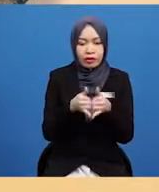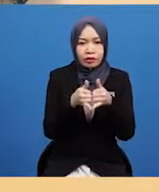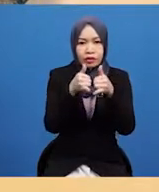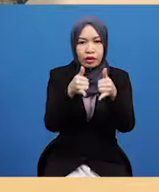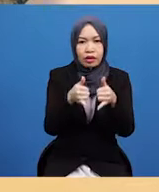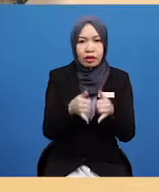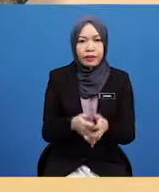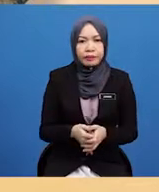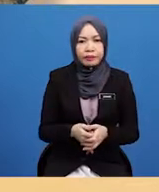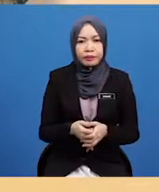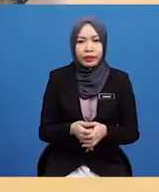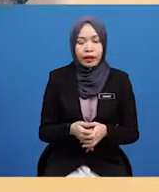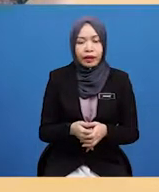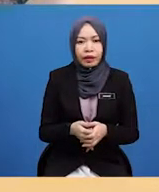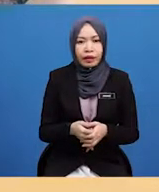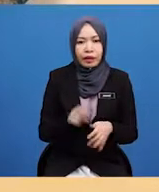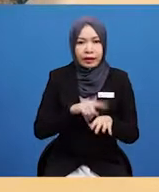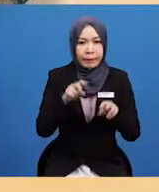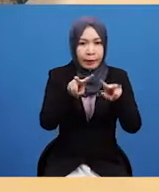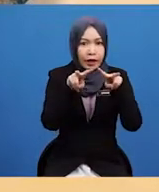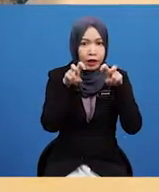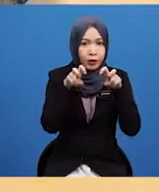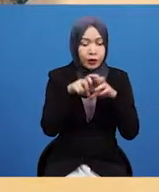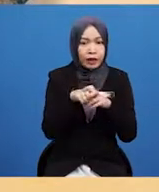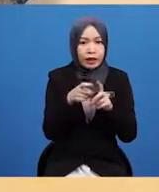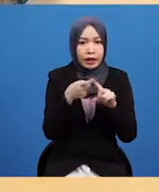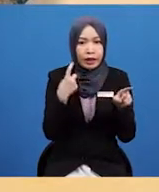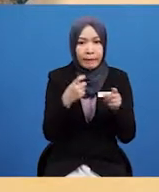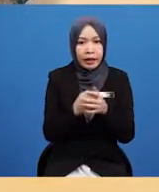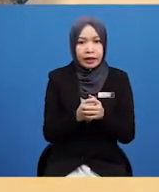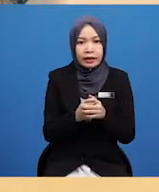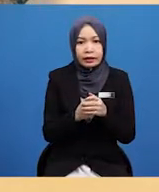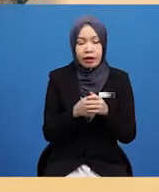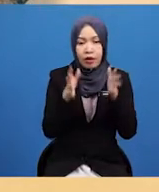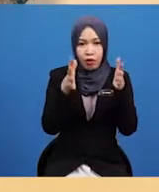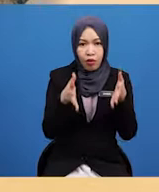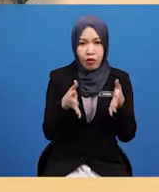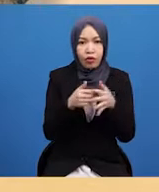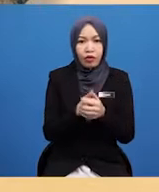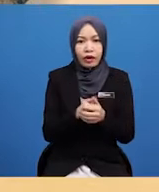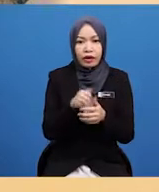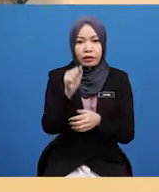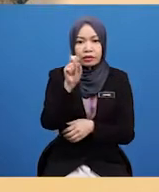supaya berjuang membebaskan diri daripada pemerintahan Austria-Hungary.